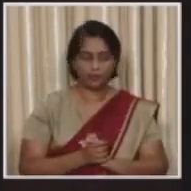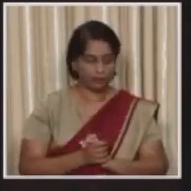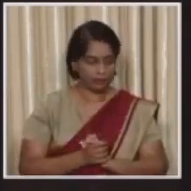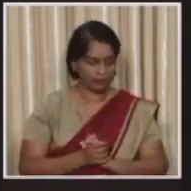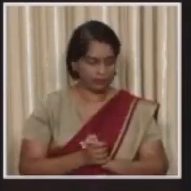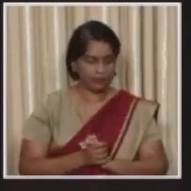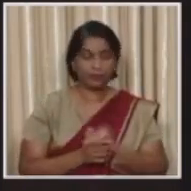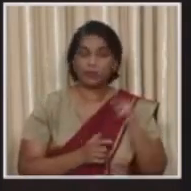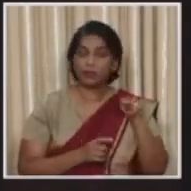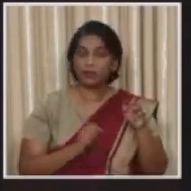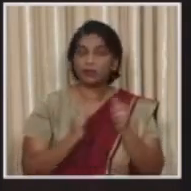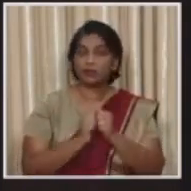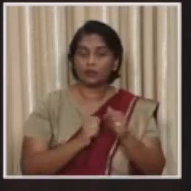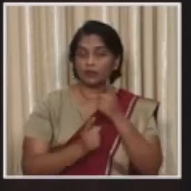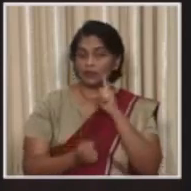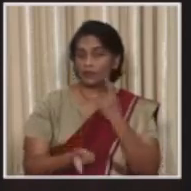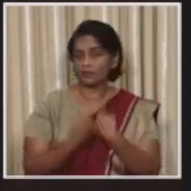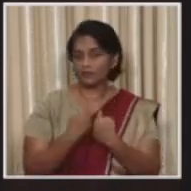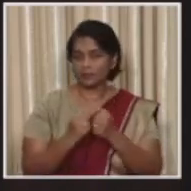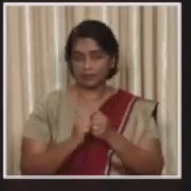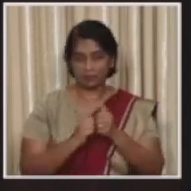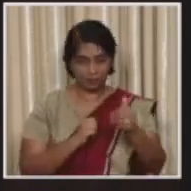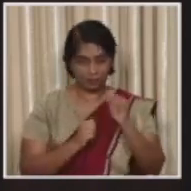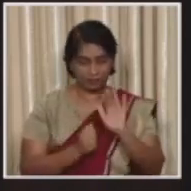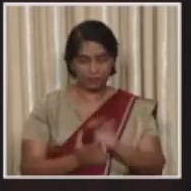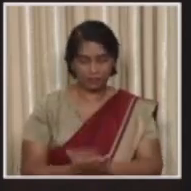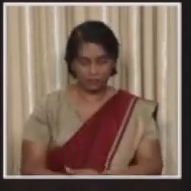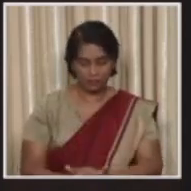මේ අයගේ කටයුතු අධීක්ෂණය කරන්න